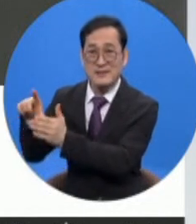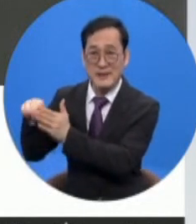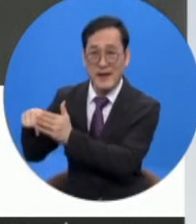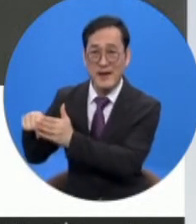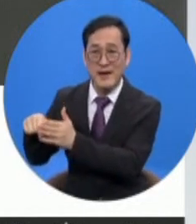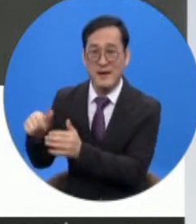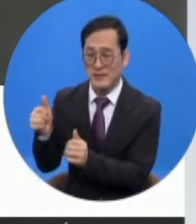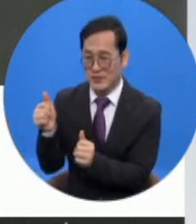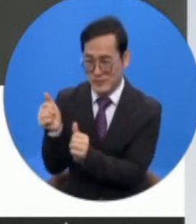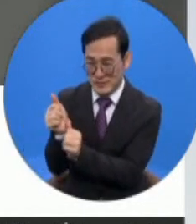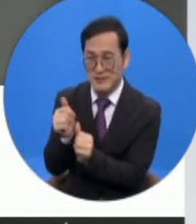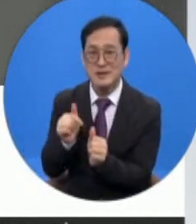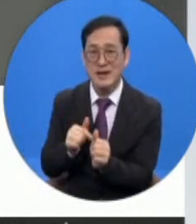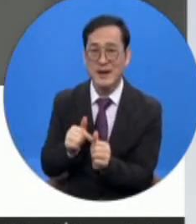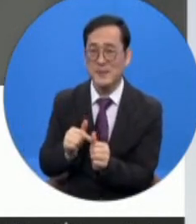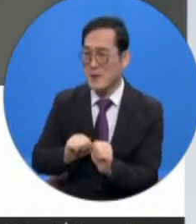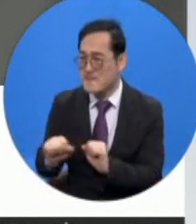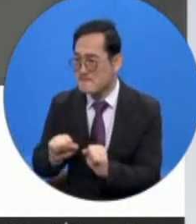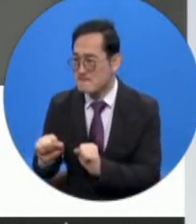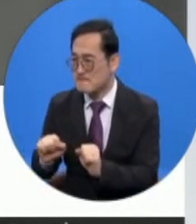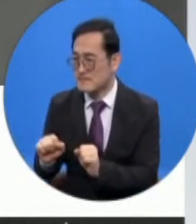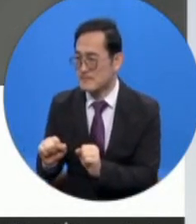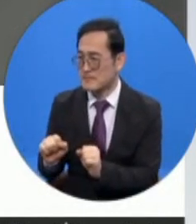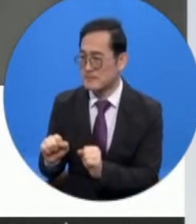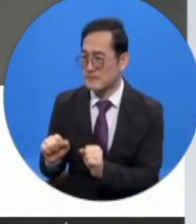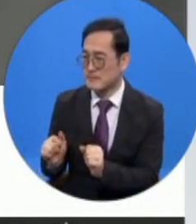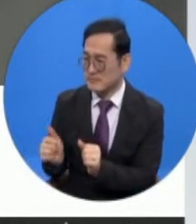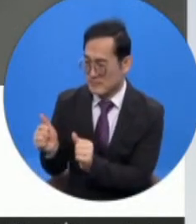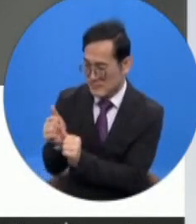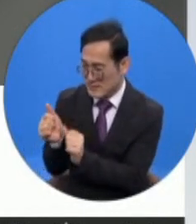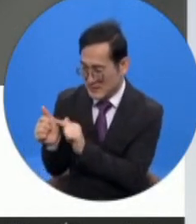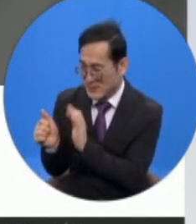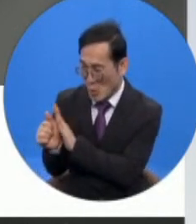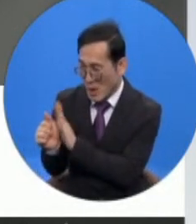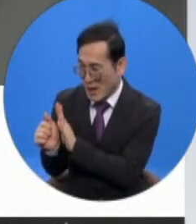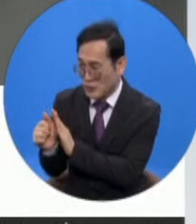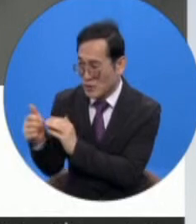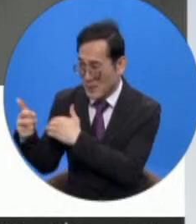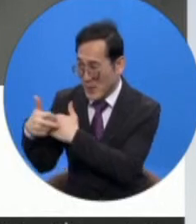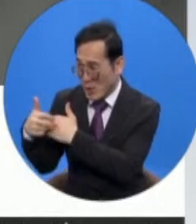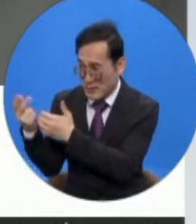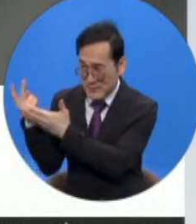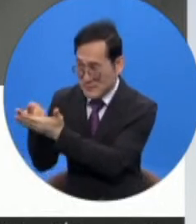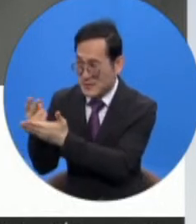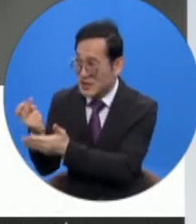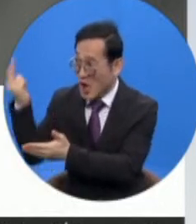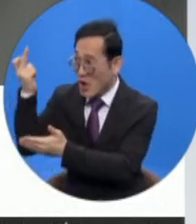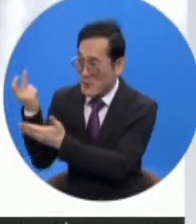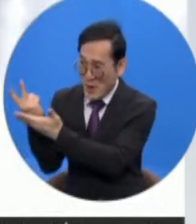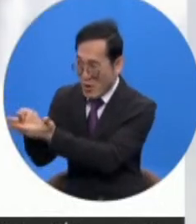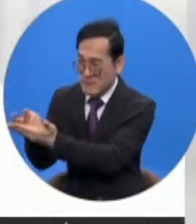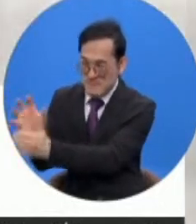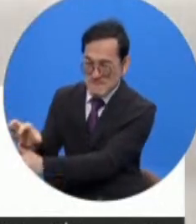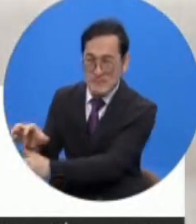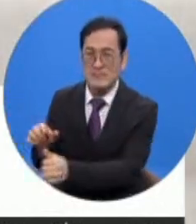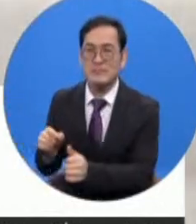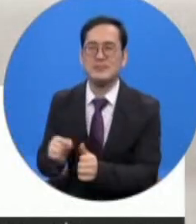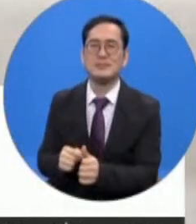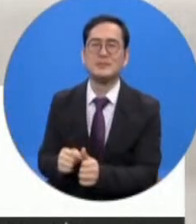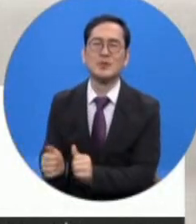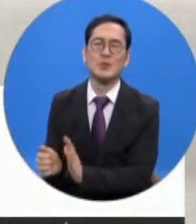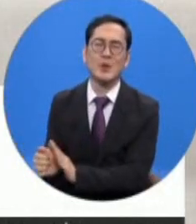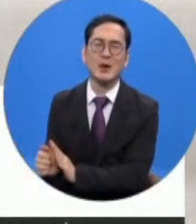그때에도 이제 백종선 씨가 무슨 역할을 했다 그런 이야기가 돌 정도로 그렇게 다른 사람들보다 더 가까운 사이니까